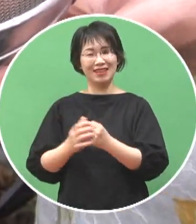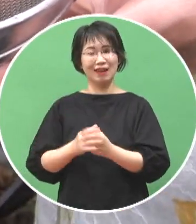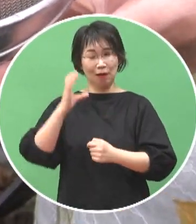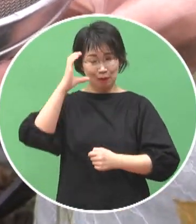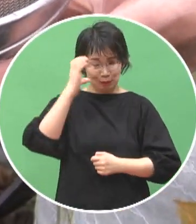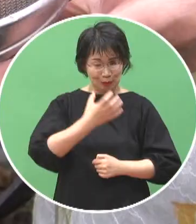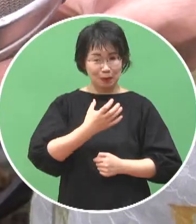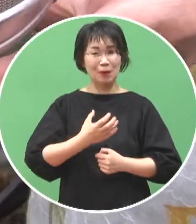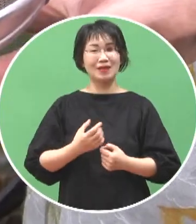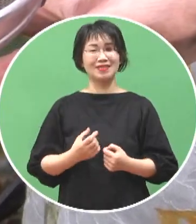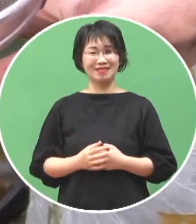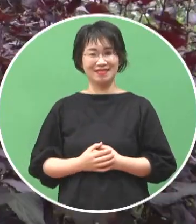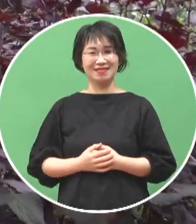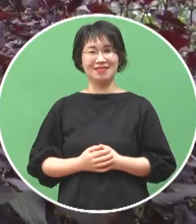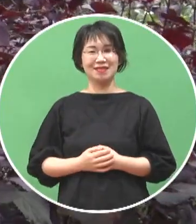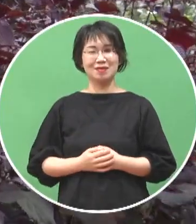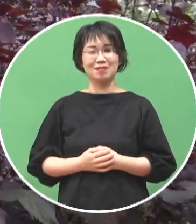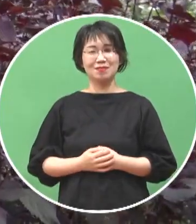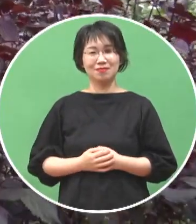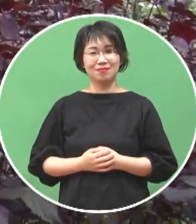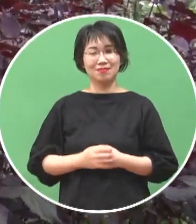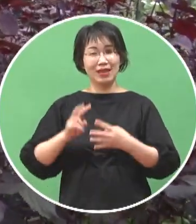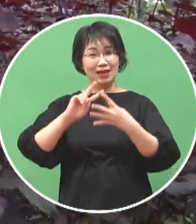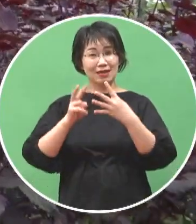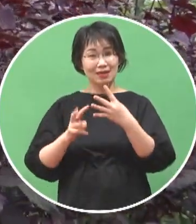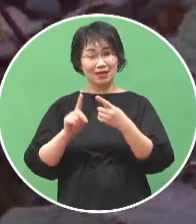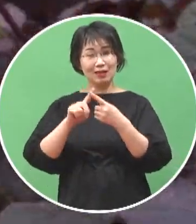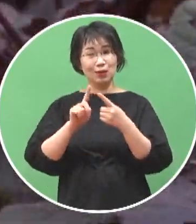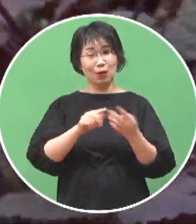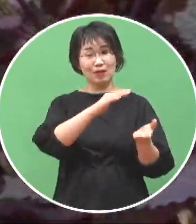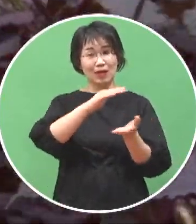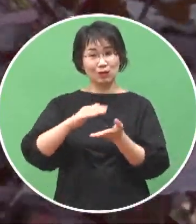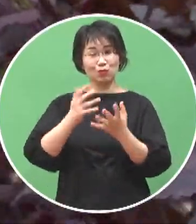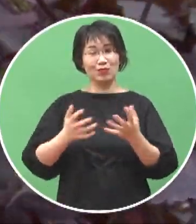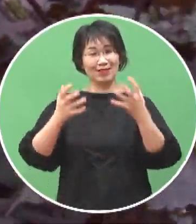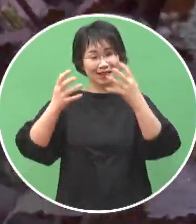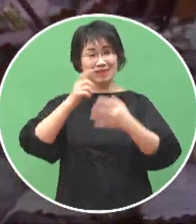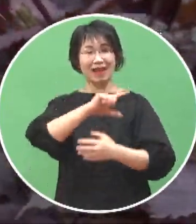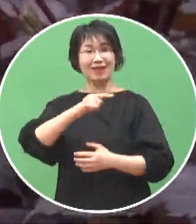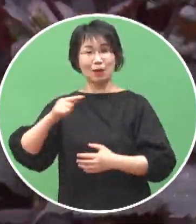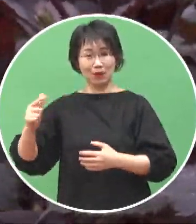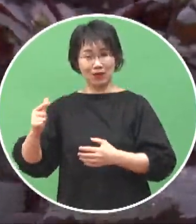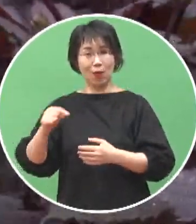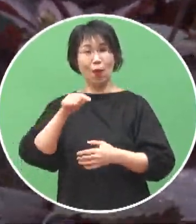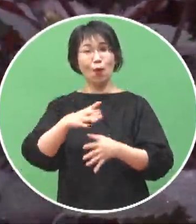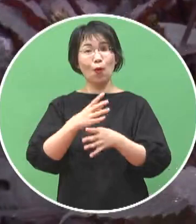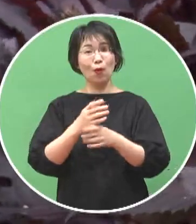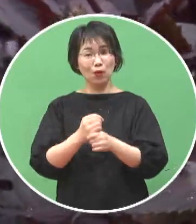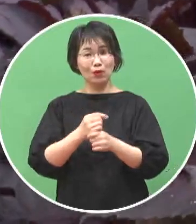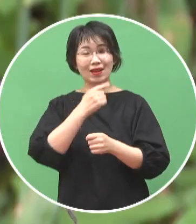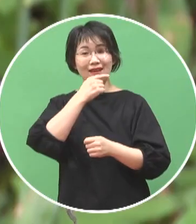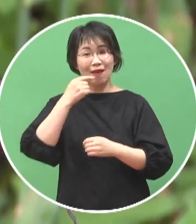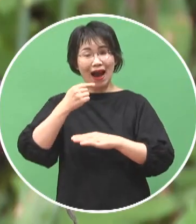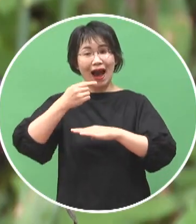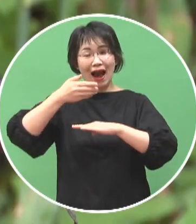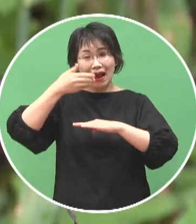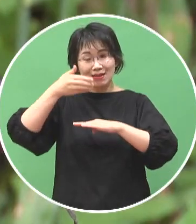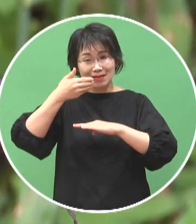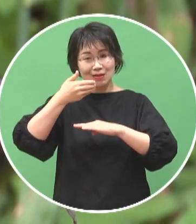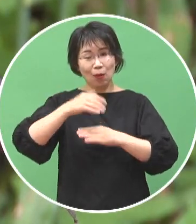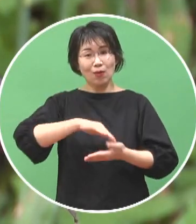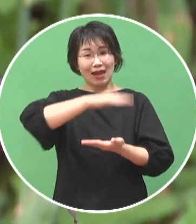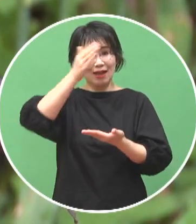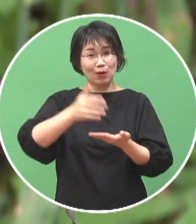すごい。 季節によって収穫できる野菜は様々。この日は赤しそを大量に収